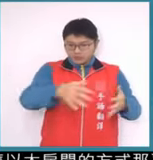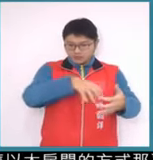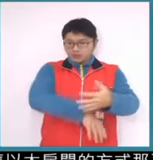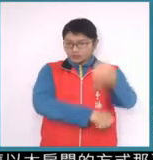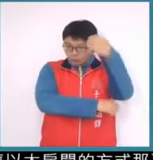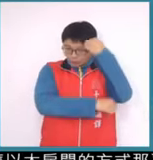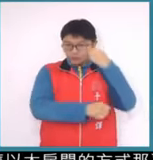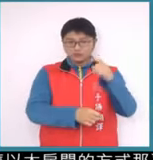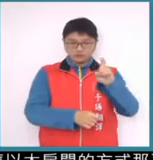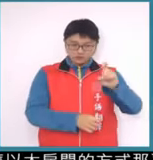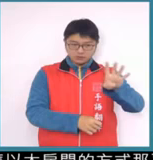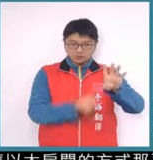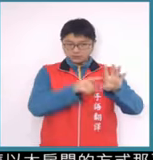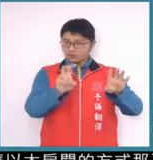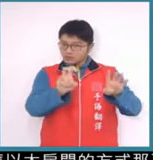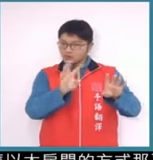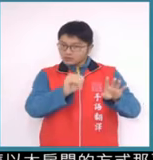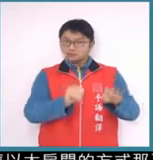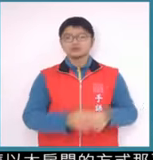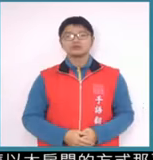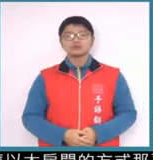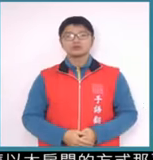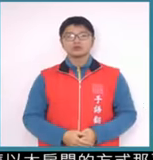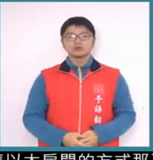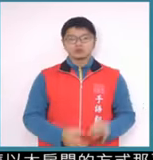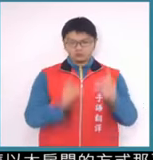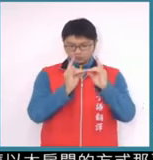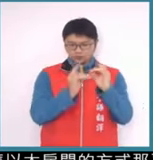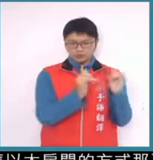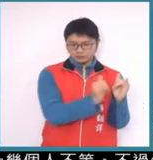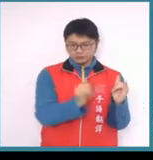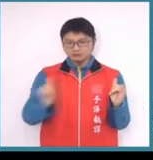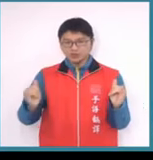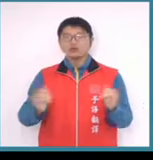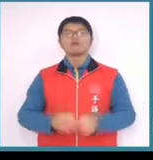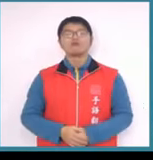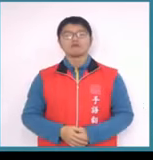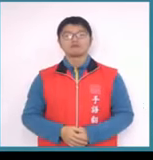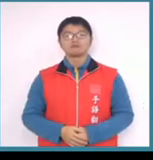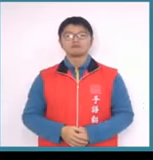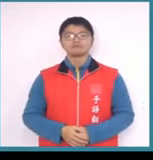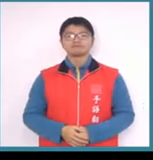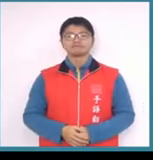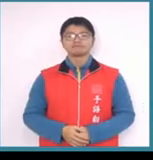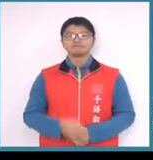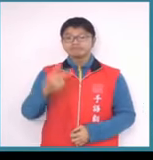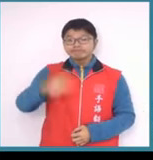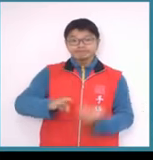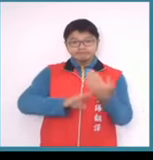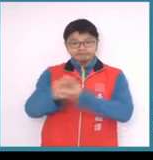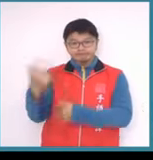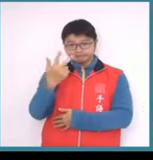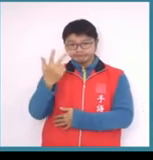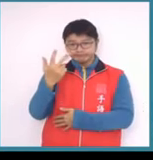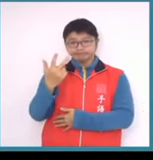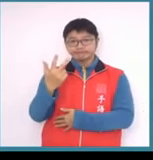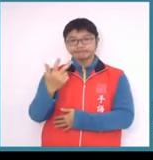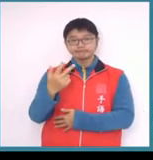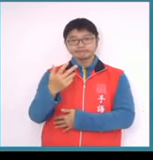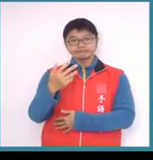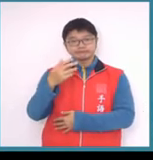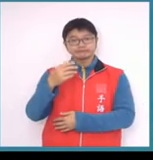14到20几个人不等，不过它是一人一床的方式。那另外有7个移工宿舍哦，是